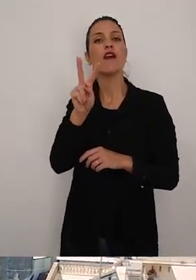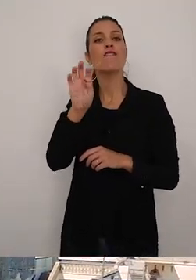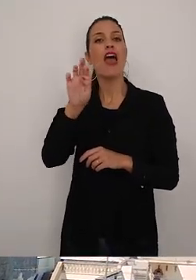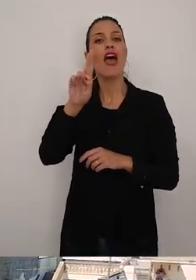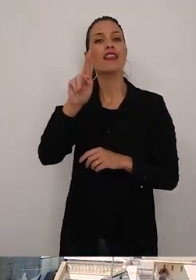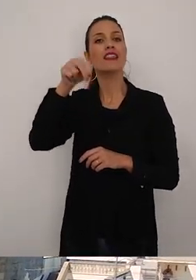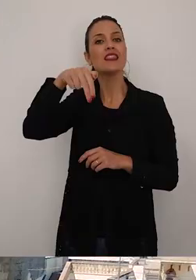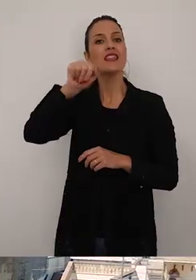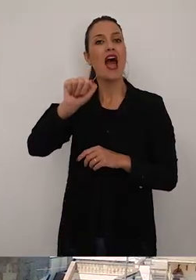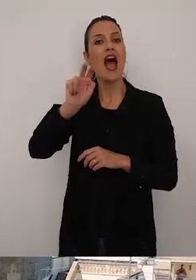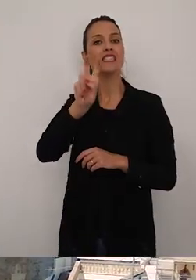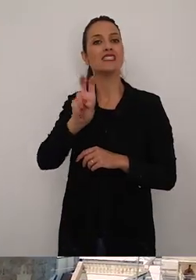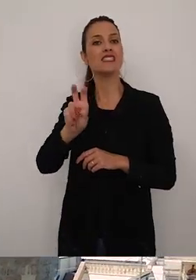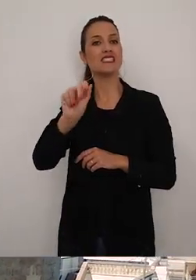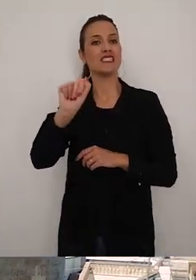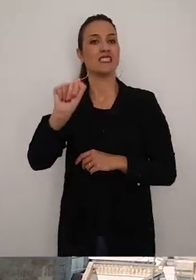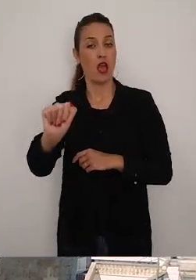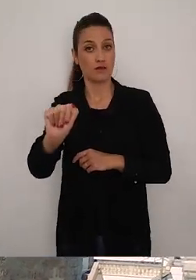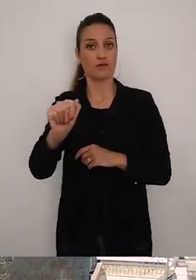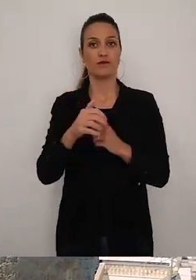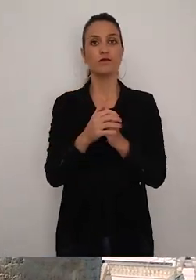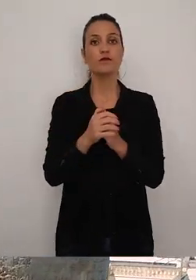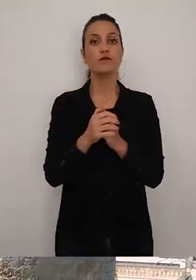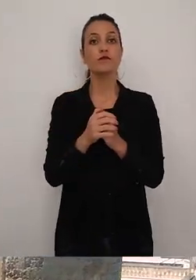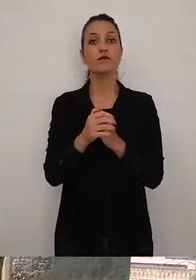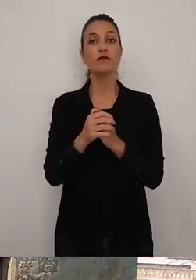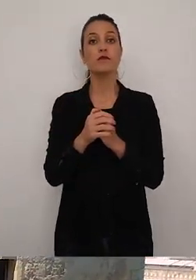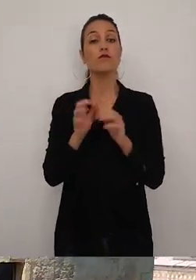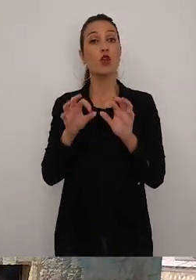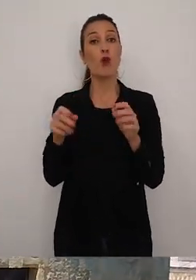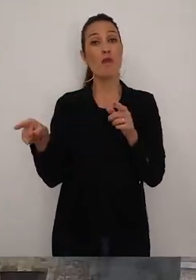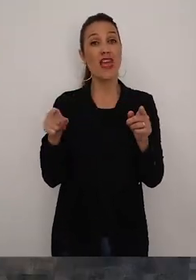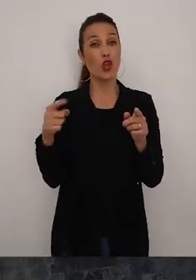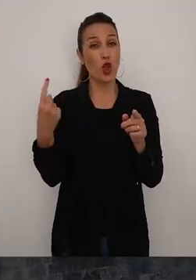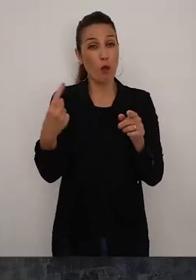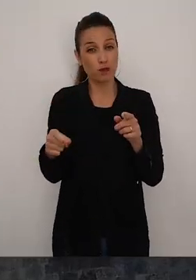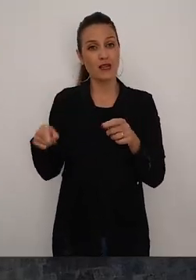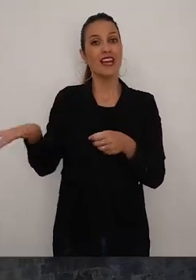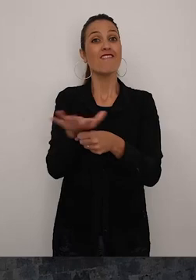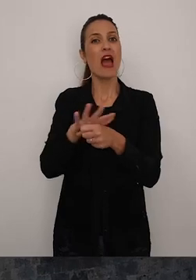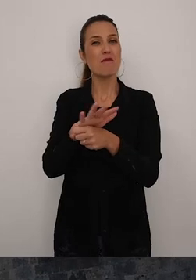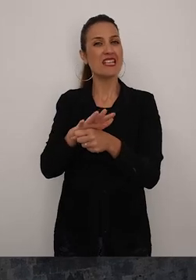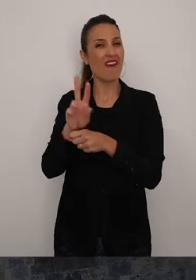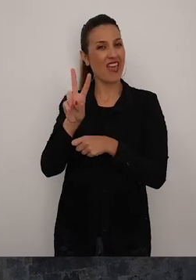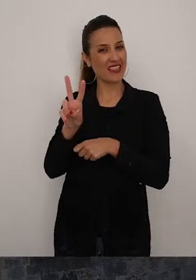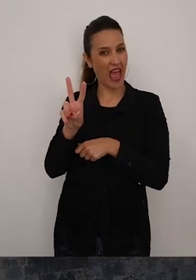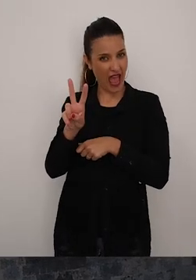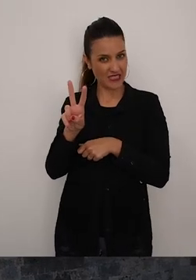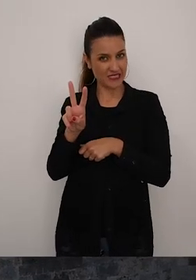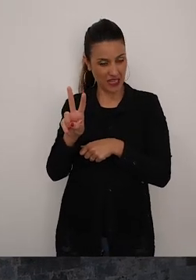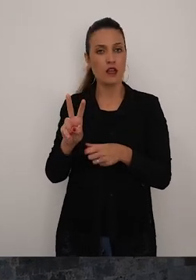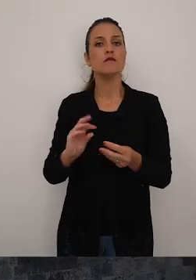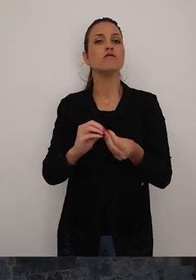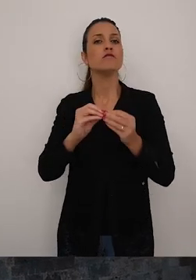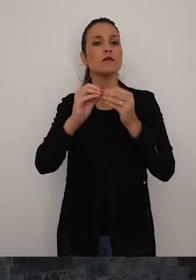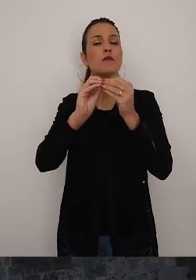cinta e della piazza d'armi furono interessate dalla costruzione del palazzo gentilizio della nobile famiglia, al posto del quale oggi vi è